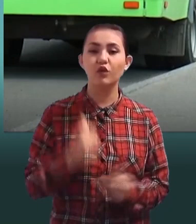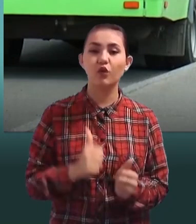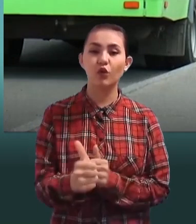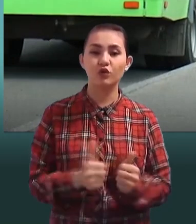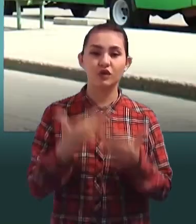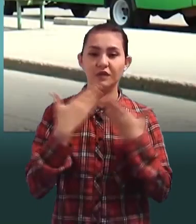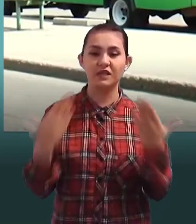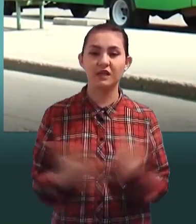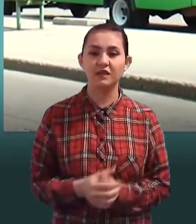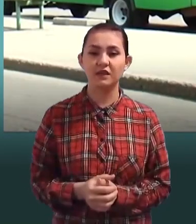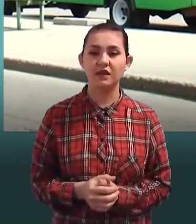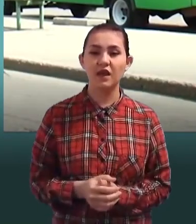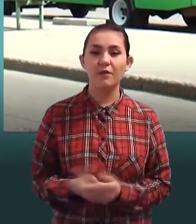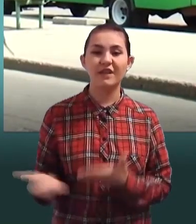последний,